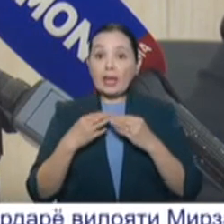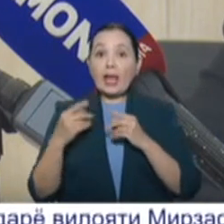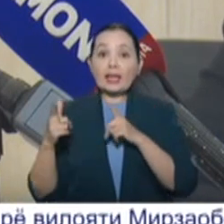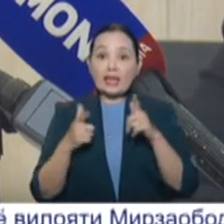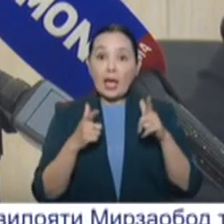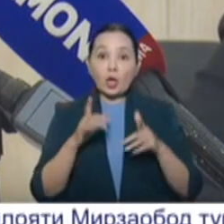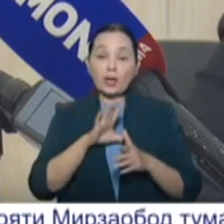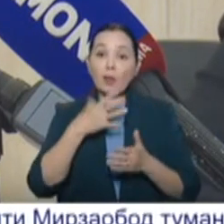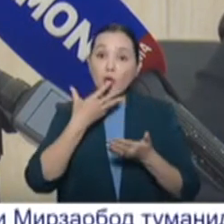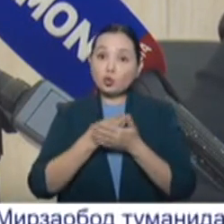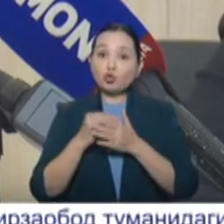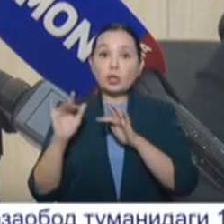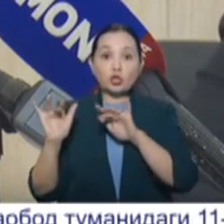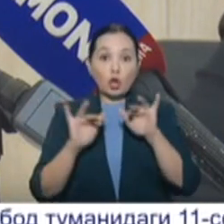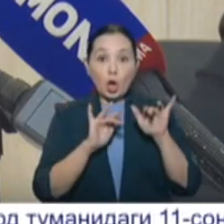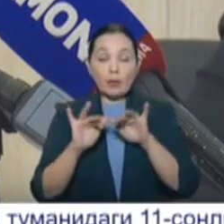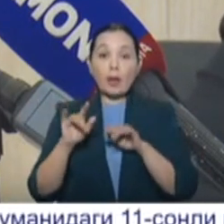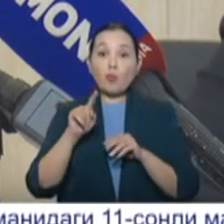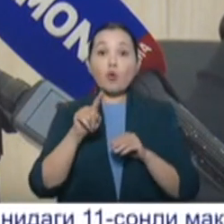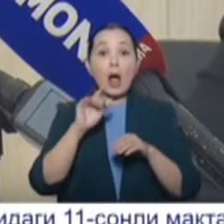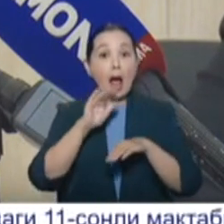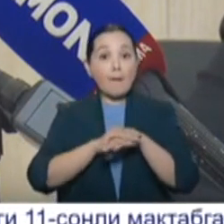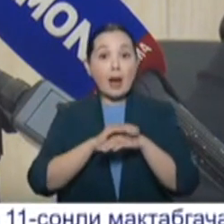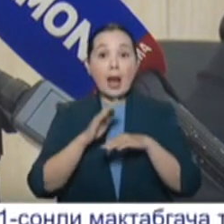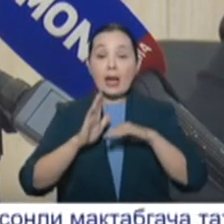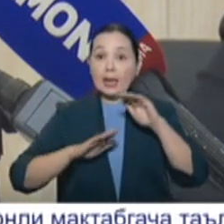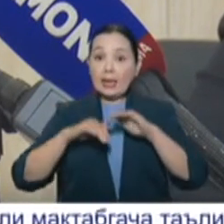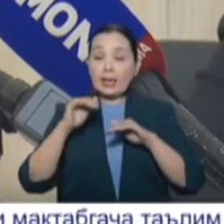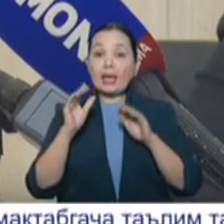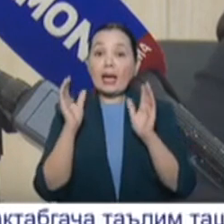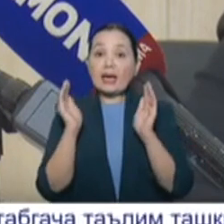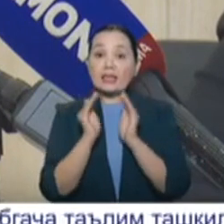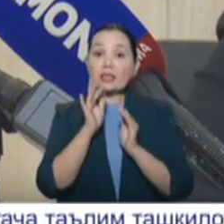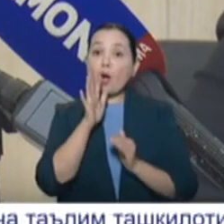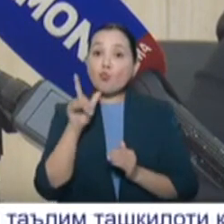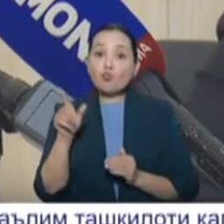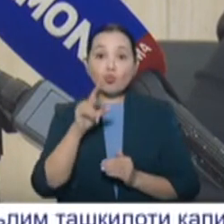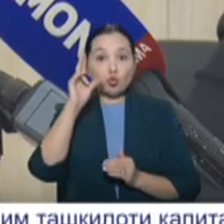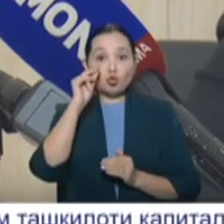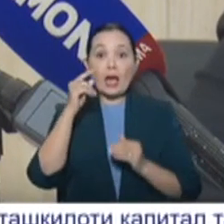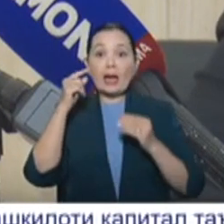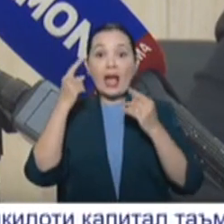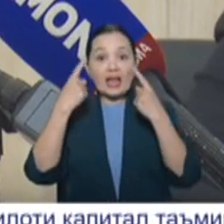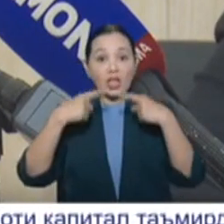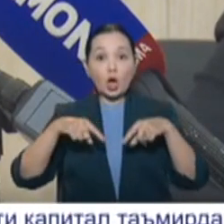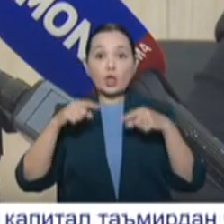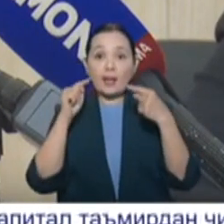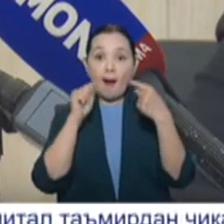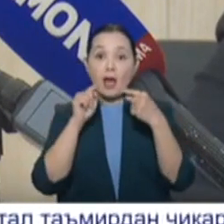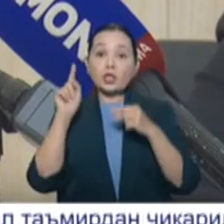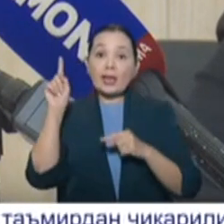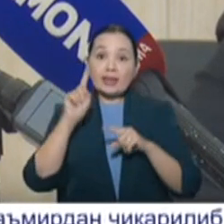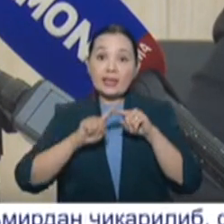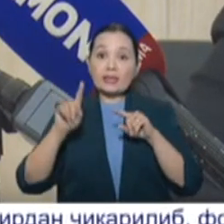tayyorlaganmiz o'zimizni chora-tadbirimizni. Endi bu amaliy chora-tadbir, bu qisqa muddatli inqirozga qarshi tezda qilinish kerak bo'lgan